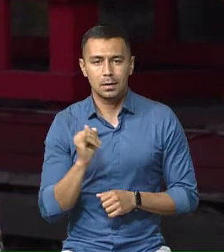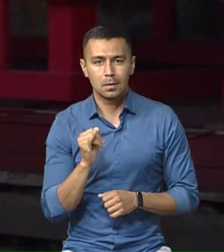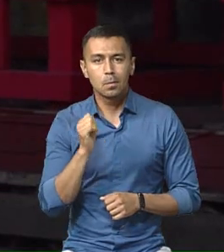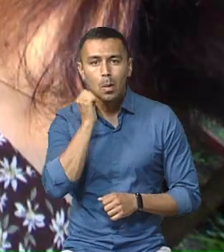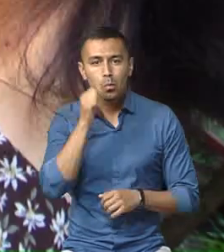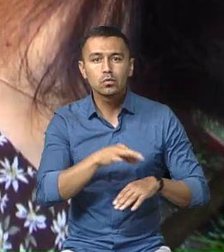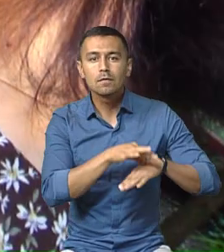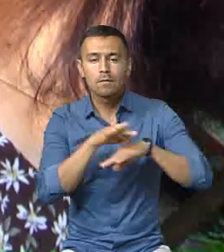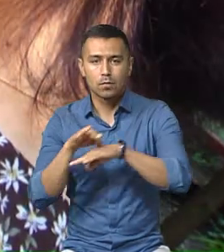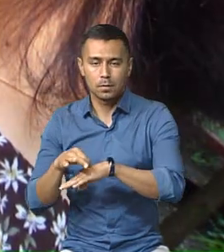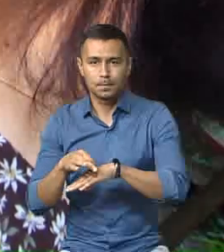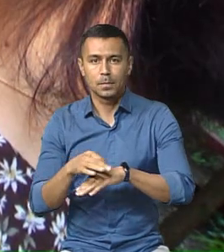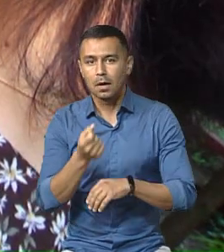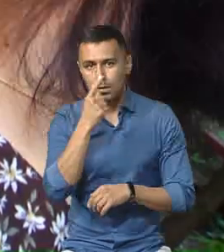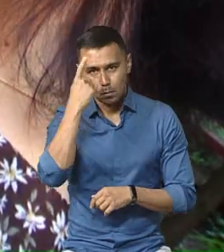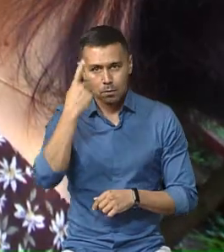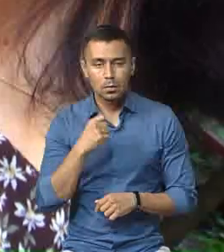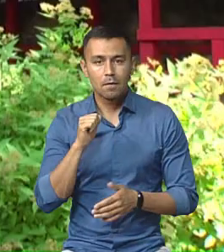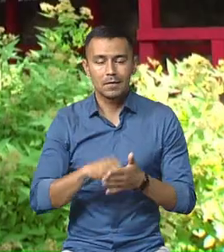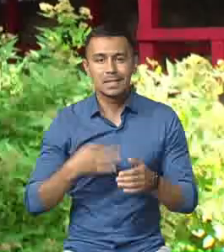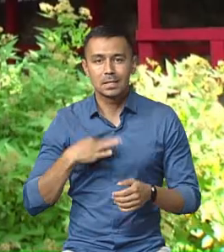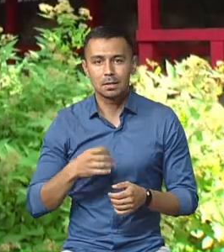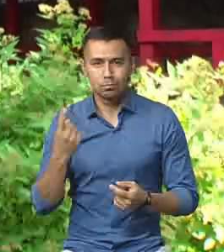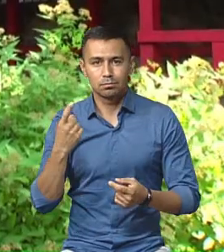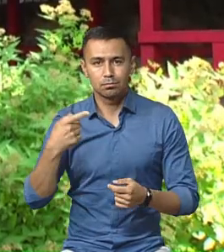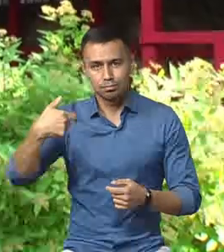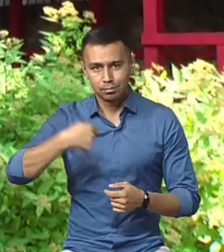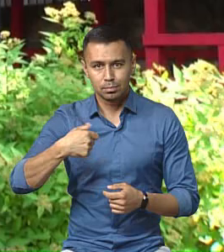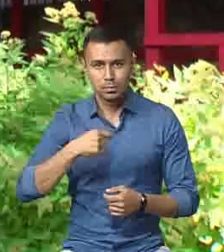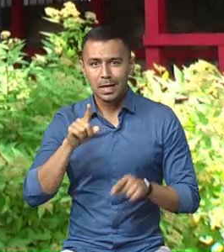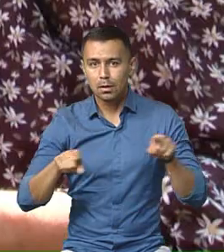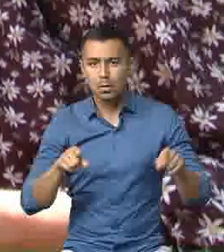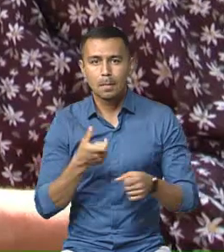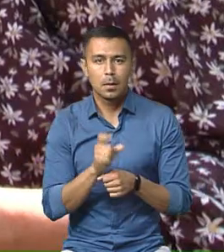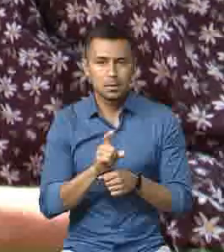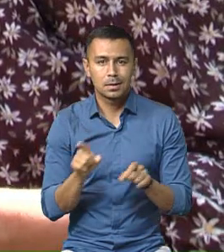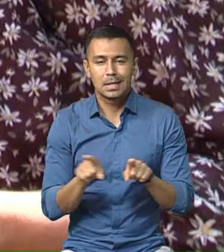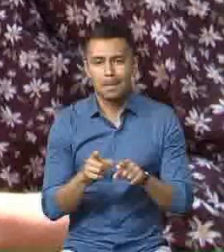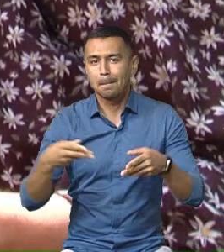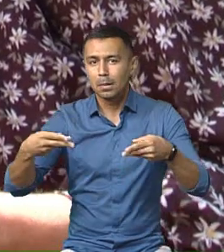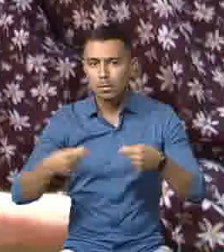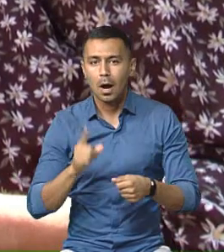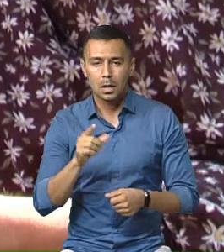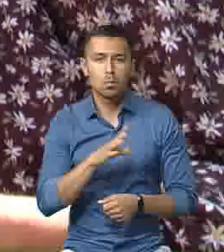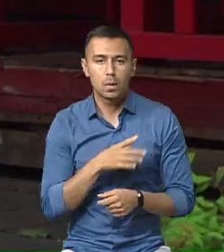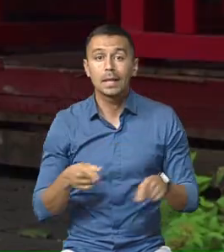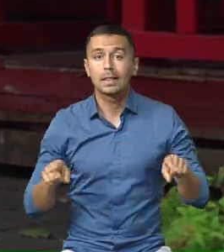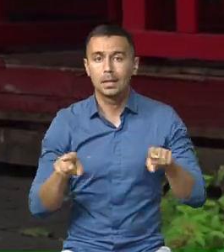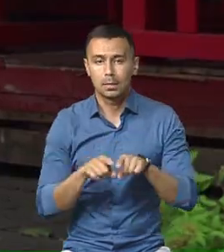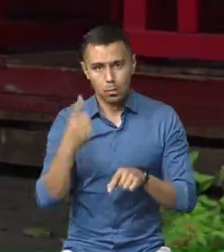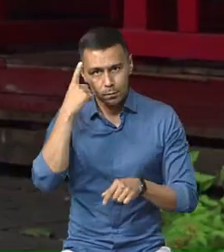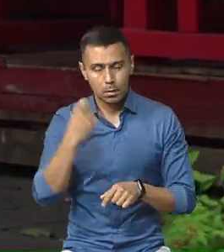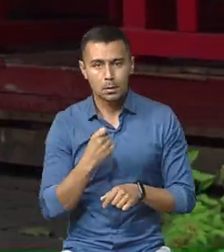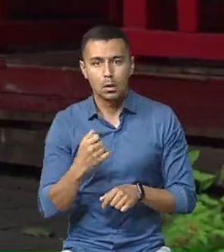бабусю виводить. У квітні повідомлення від Дмитра надходили вкрай рідко, здебільшого підбадьорливі, але були й такі. В